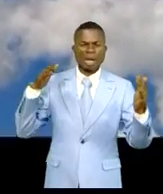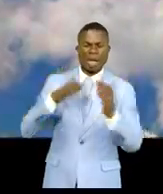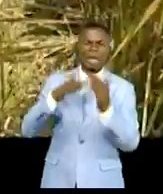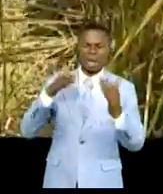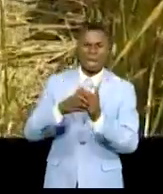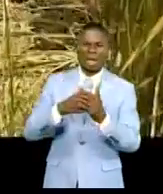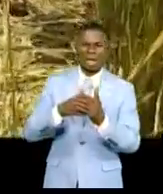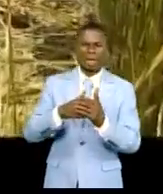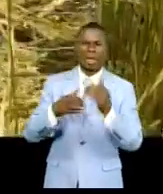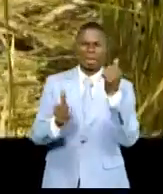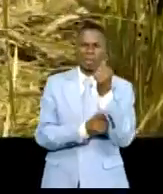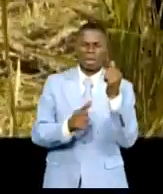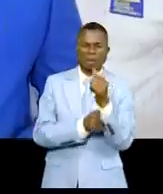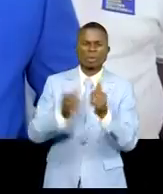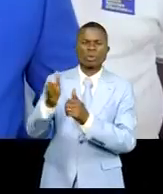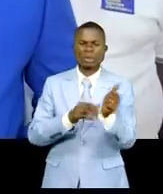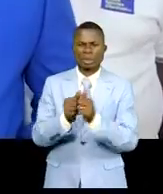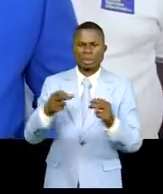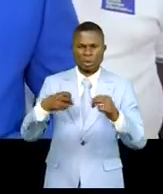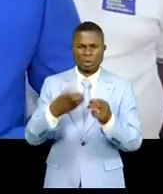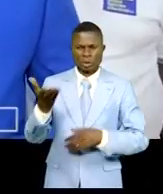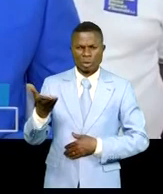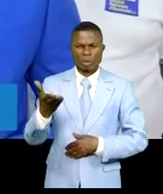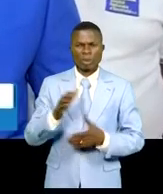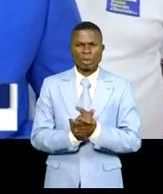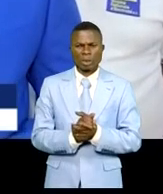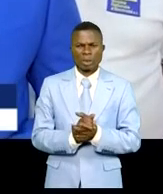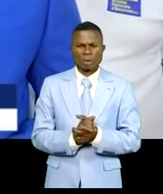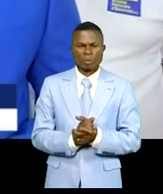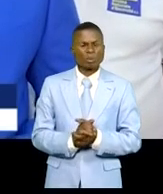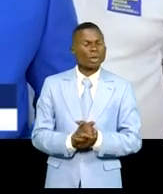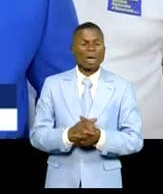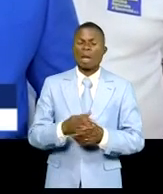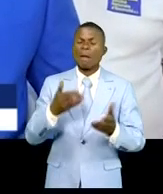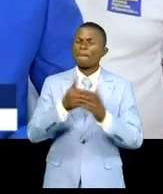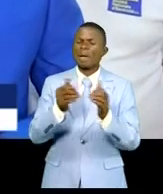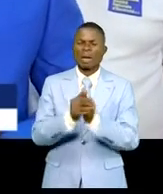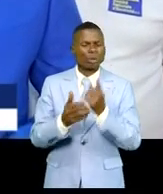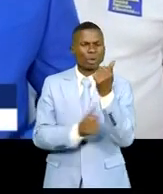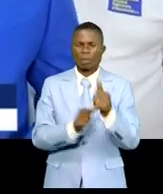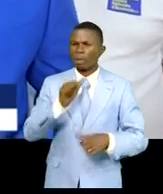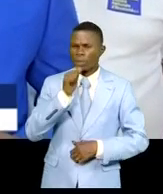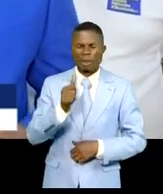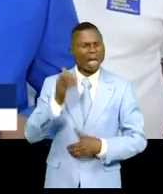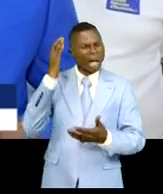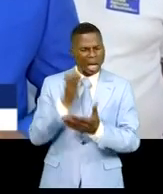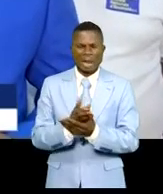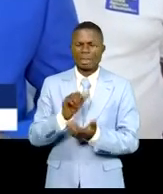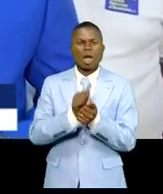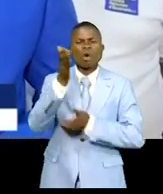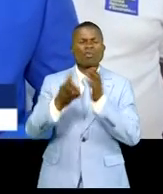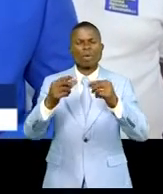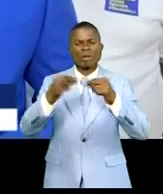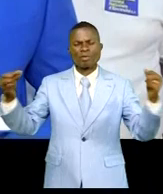merci aux acheteurs des câbles électriques. Nous allons leur faire une guerre sans merci pour que plus jamais qu'il y ait de vol de